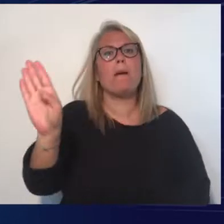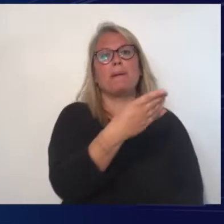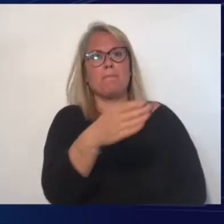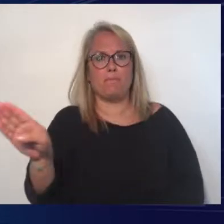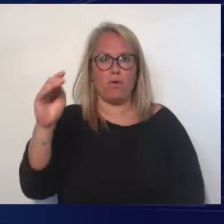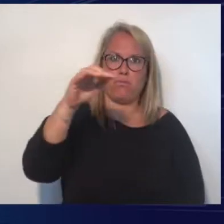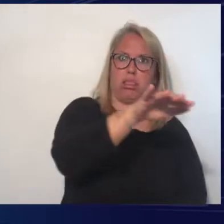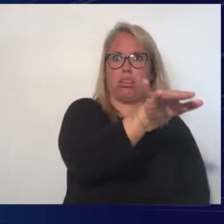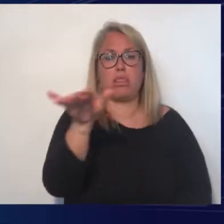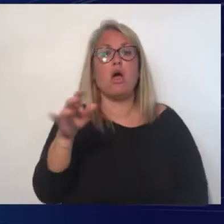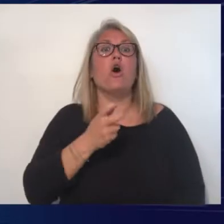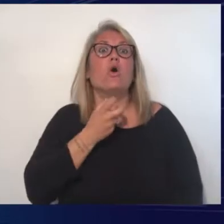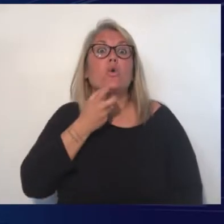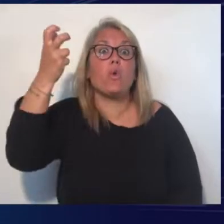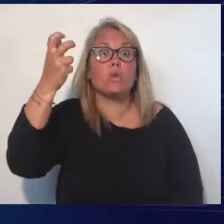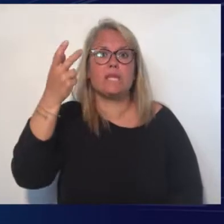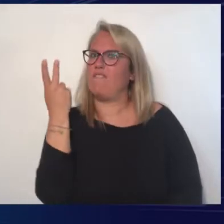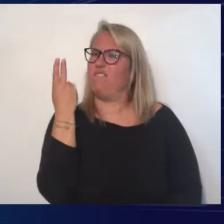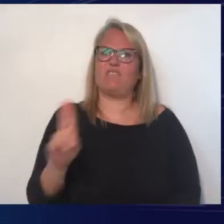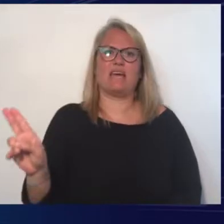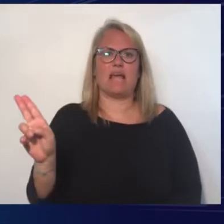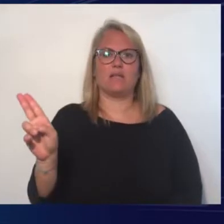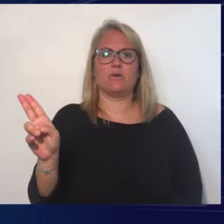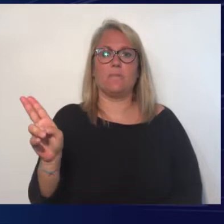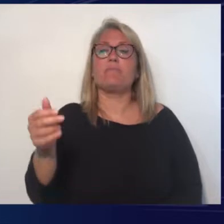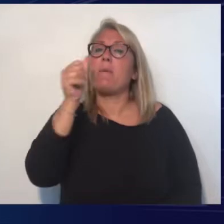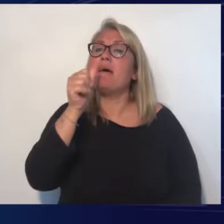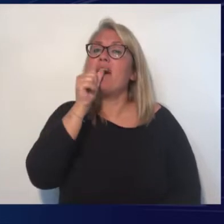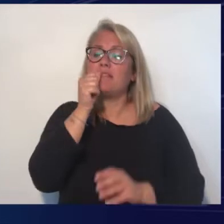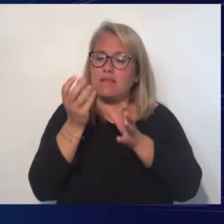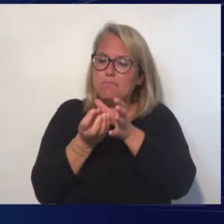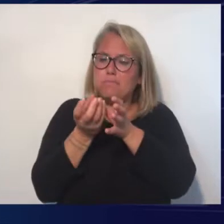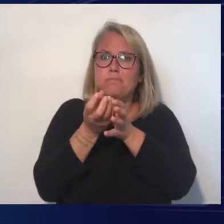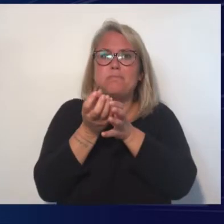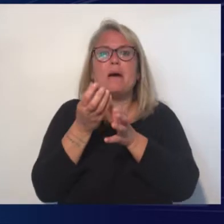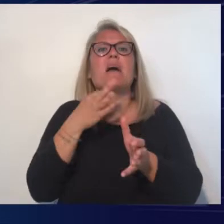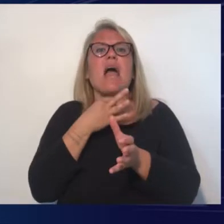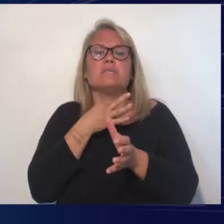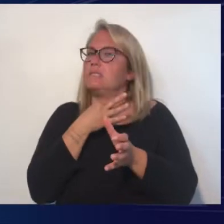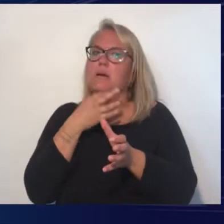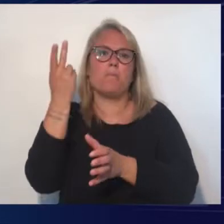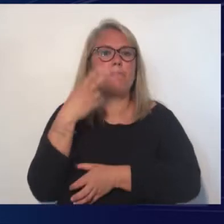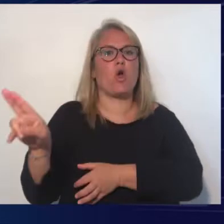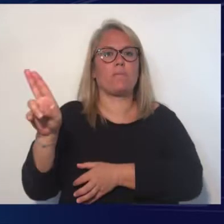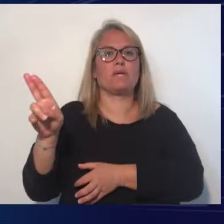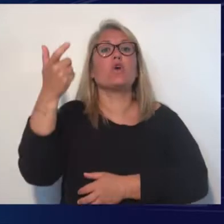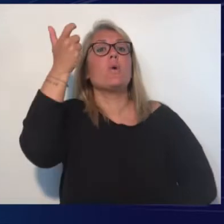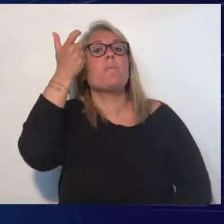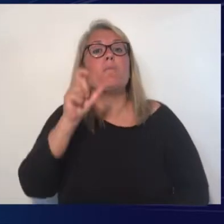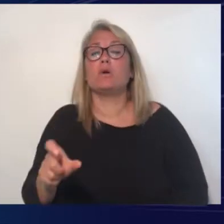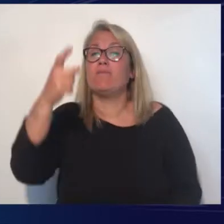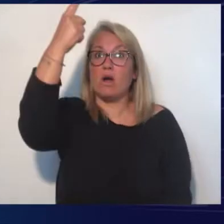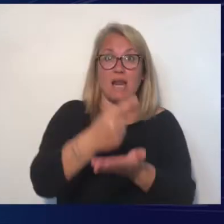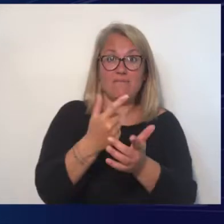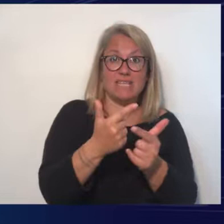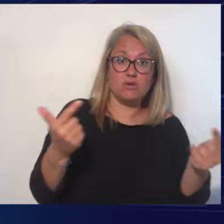spazio, infatti sono vietate in assoluto le bevande gassose. Per quale motivo succede questo? Perché in assenza di gravità il liquido non